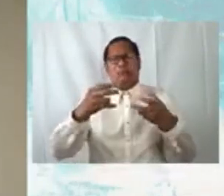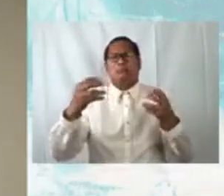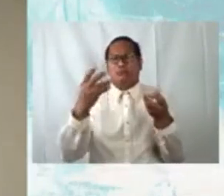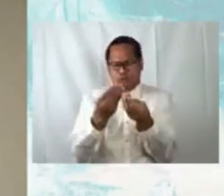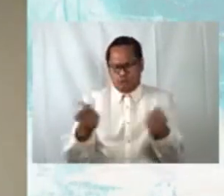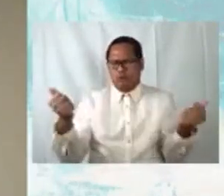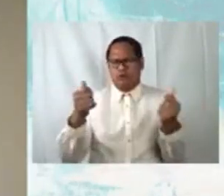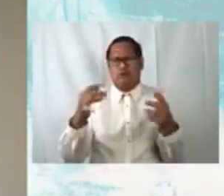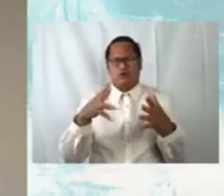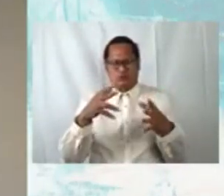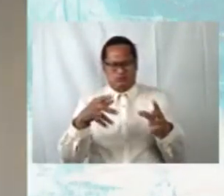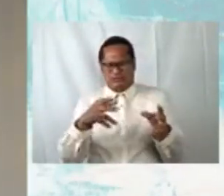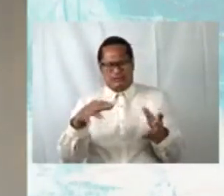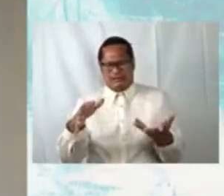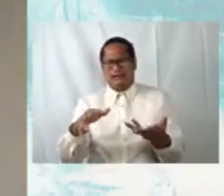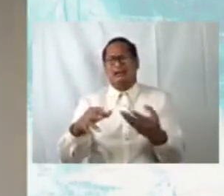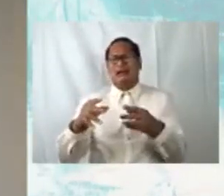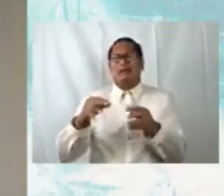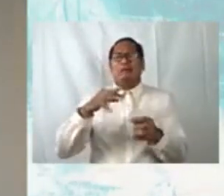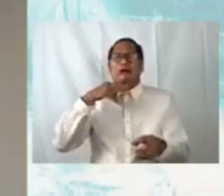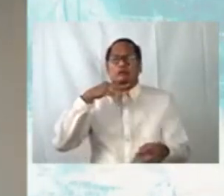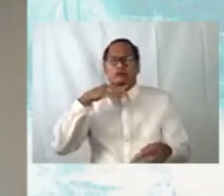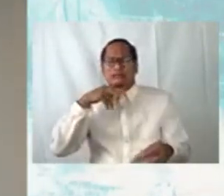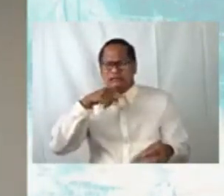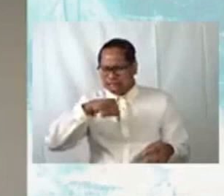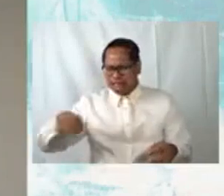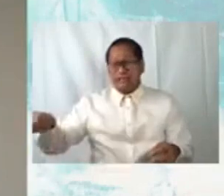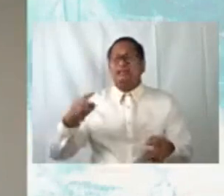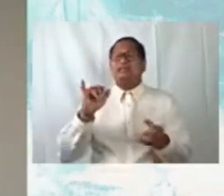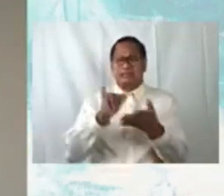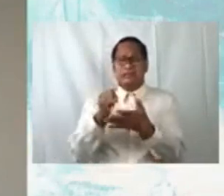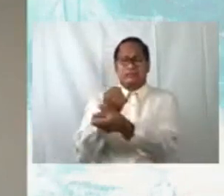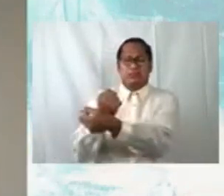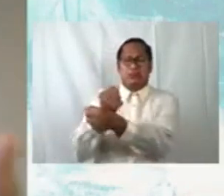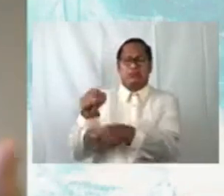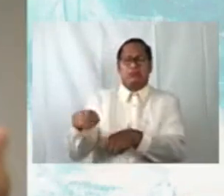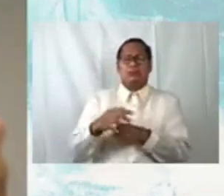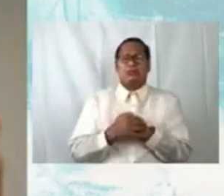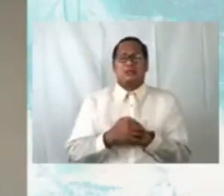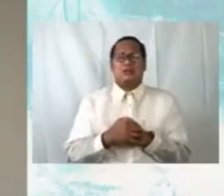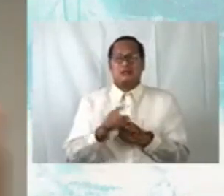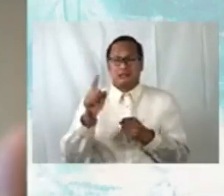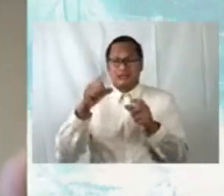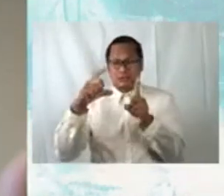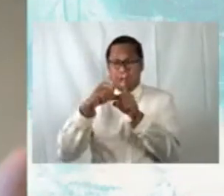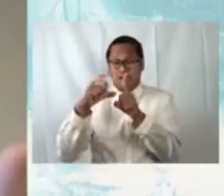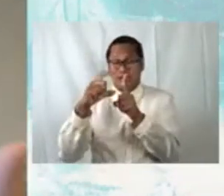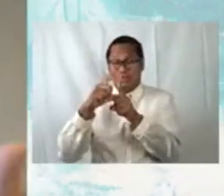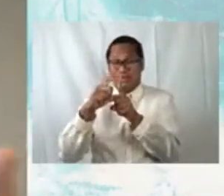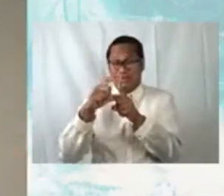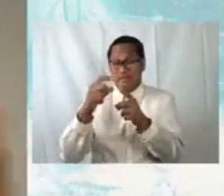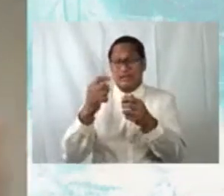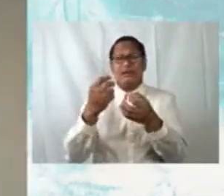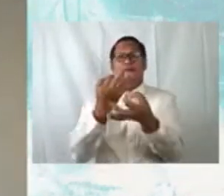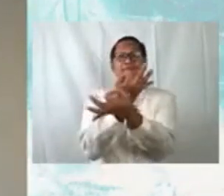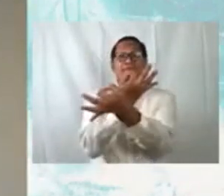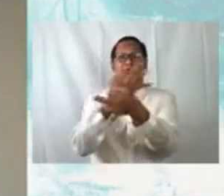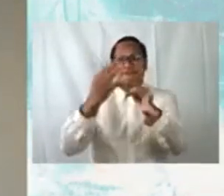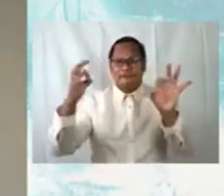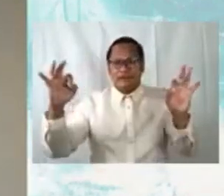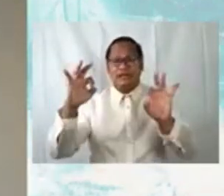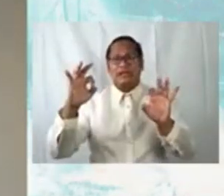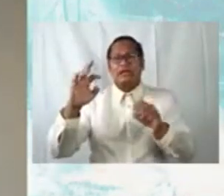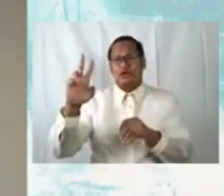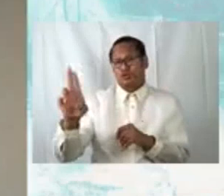lupa. Oh. Yan ang timawa. So eventually yung salitang kalayaan ay ginamit. At